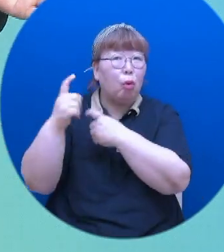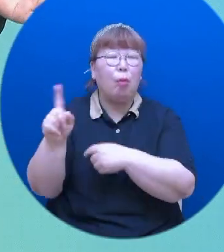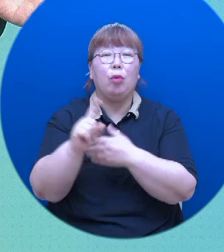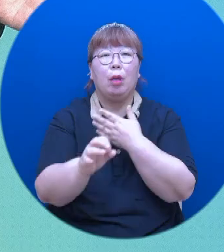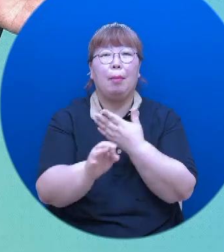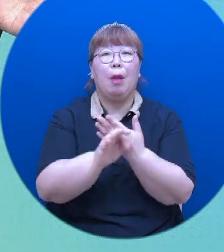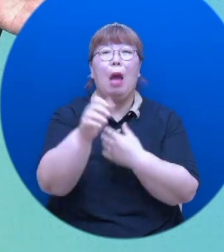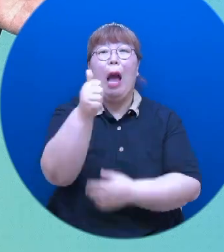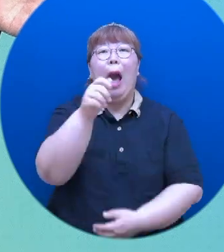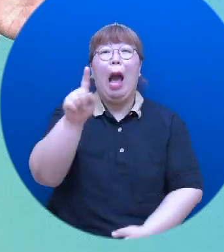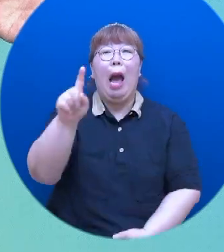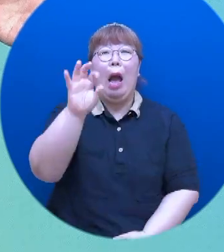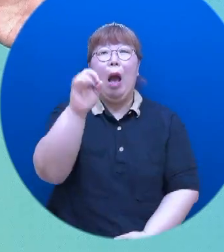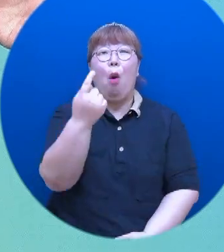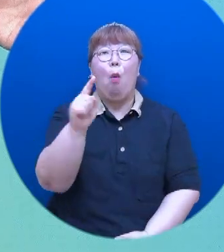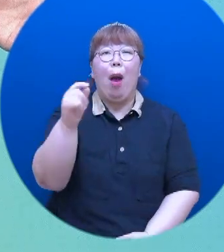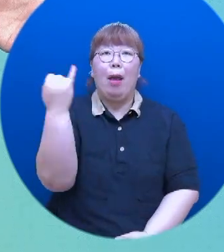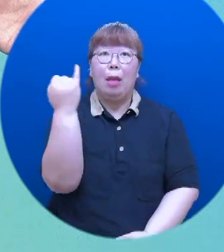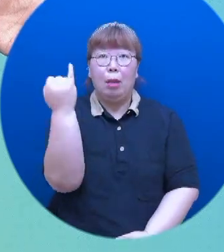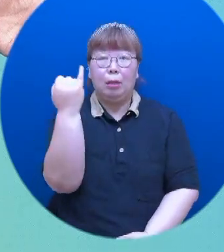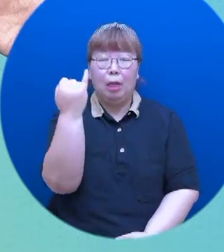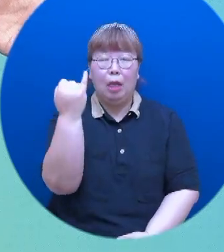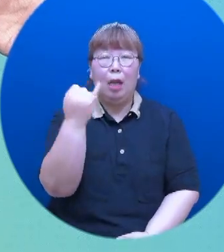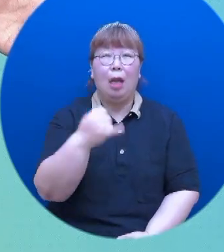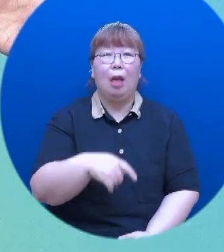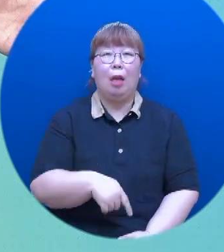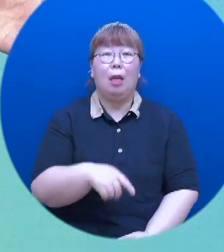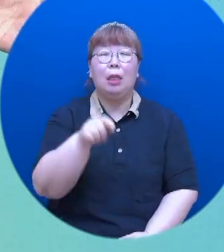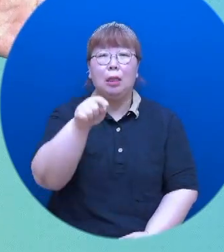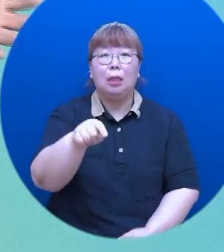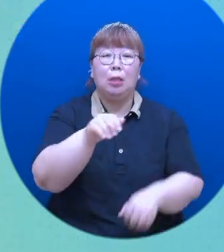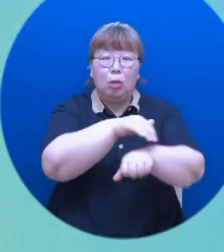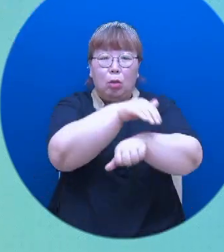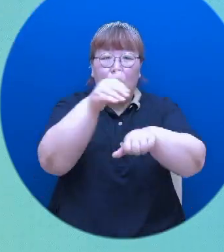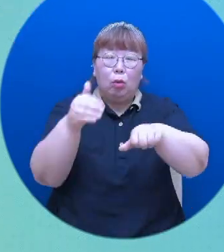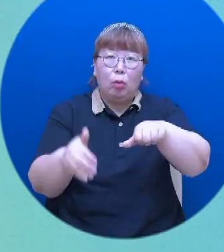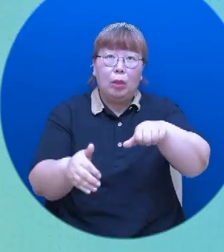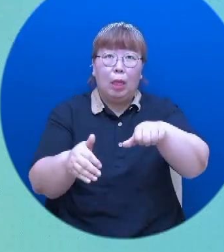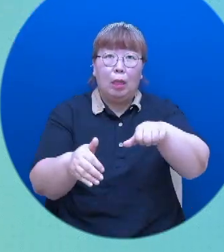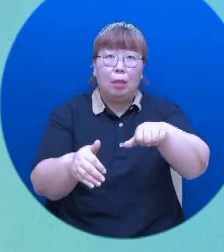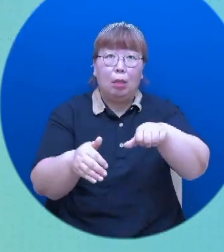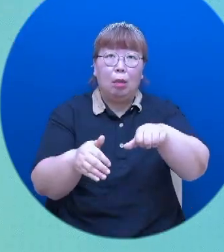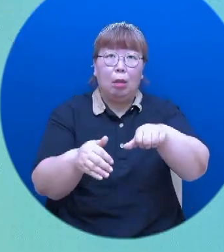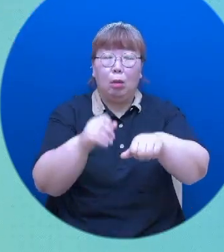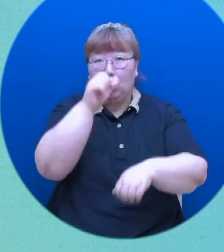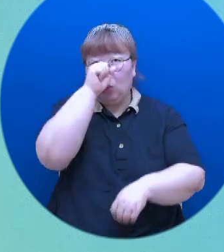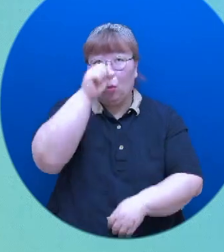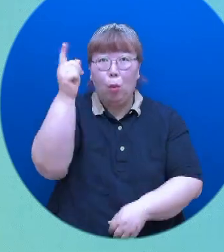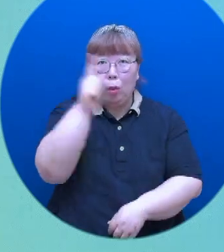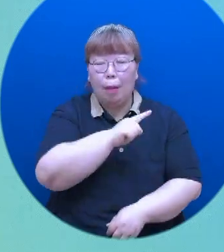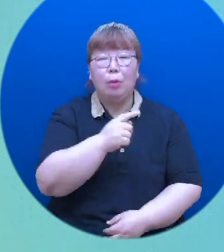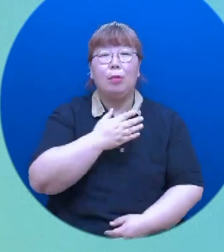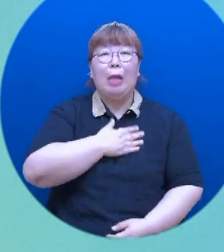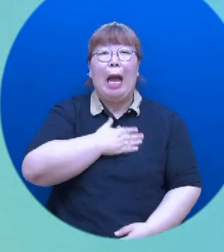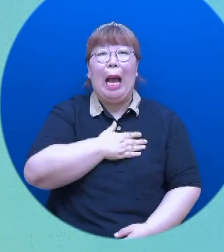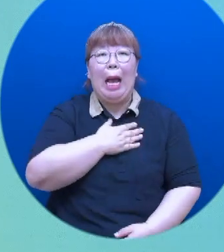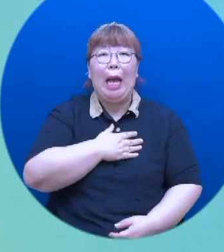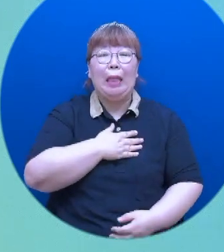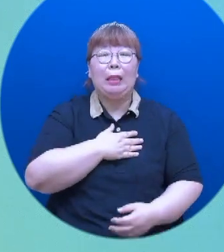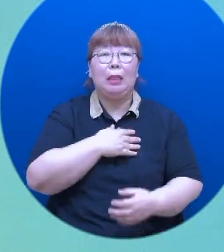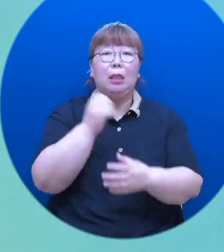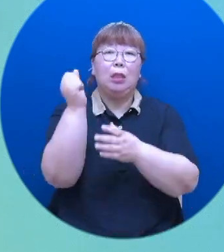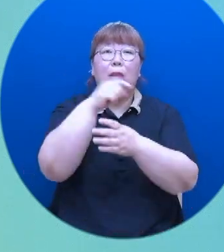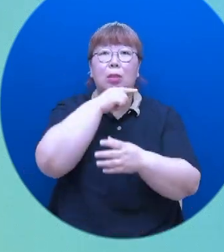하와가 에덴 동산 가운데에 있는 선하게 아는 열매를 본즉